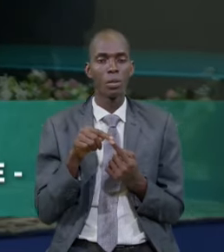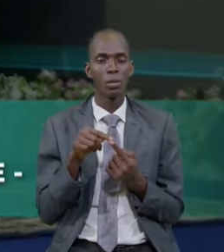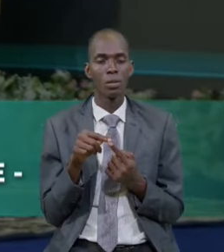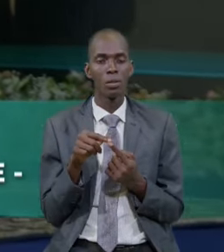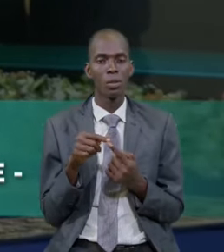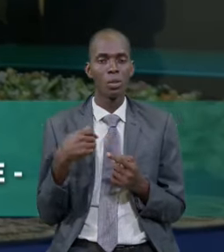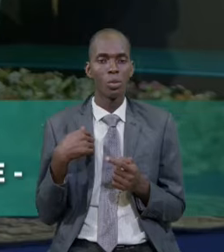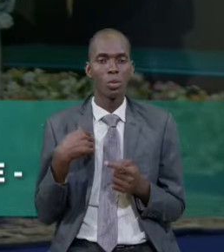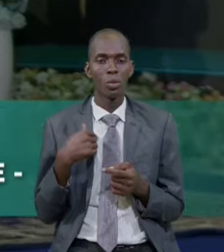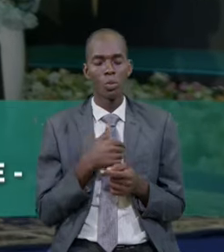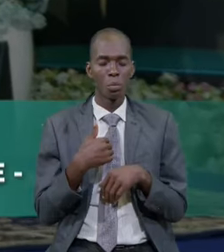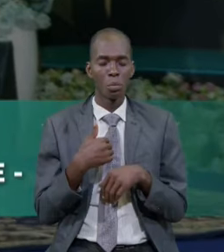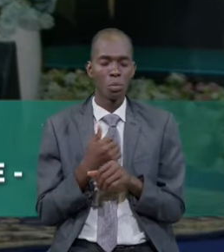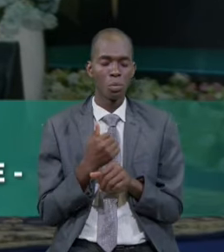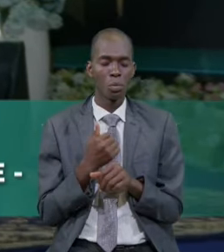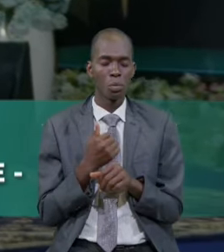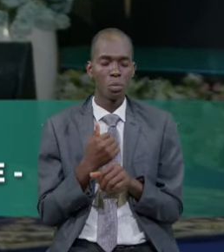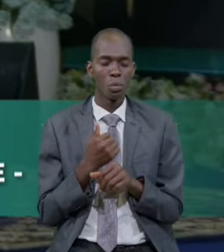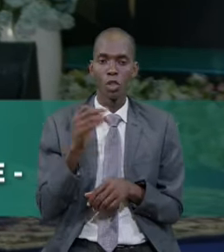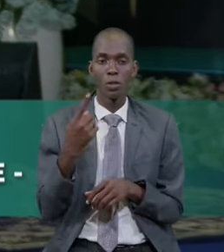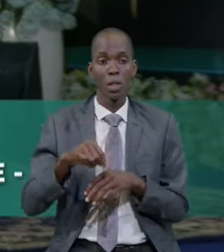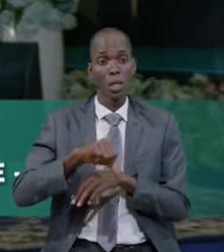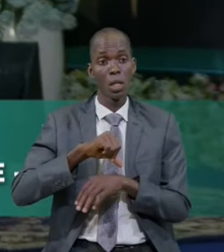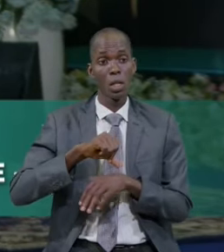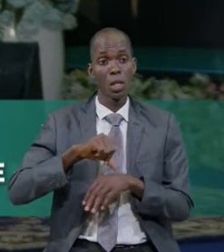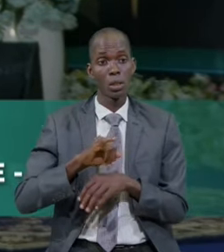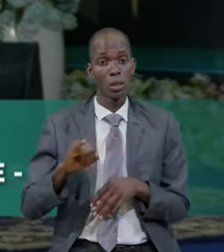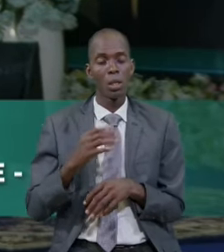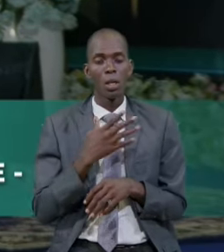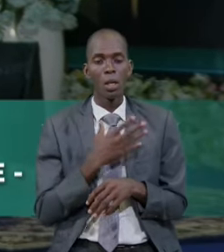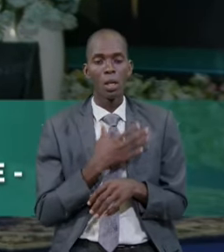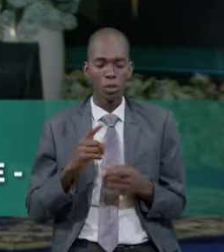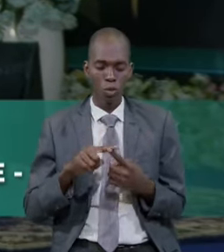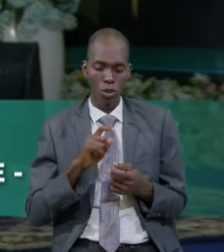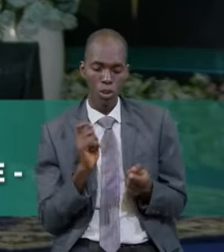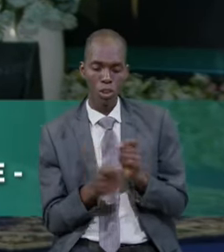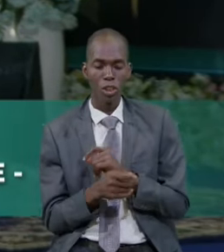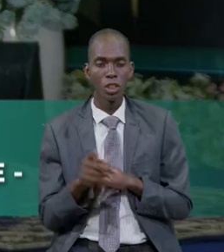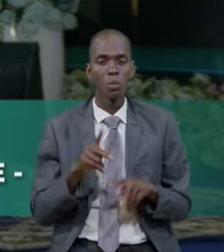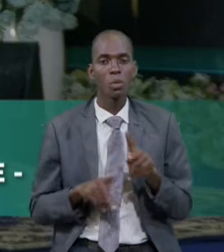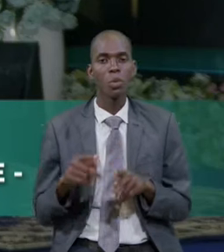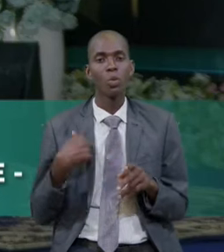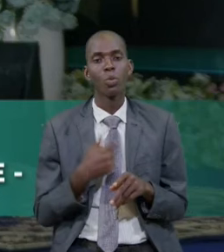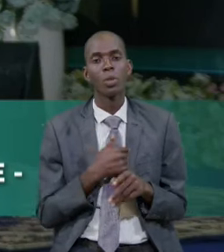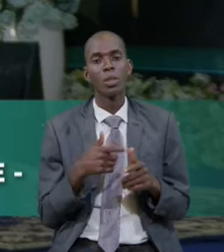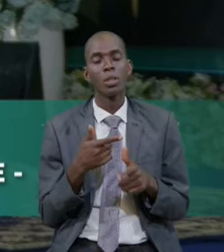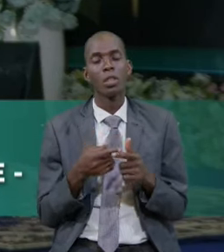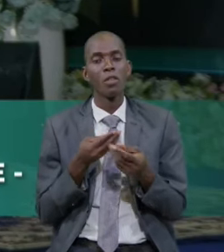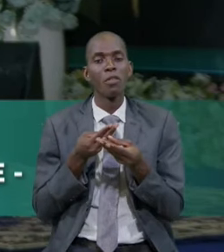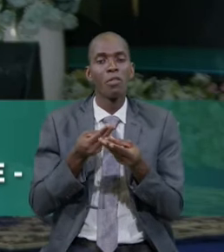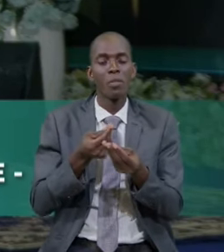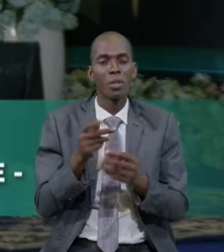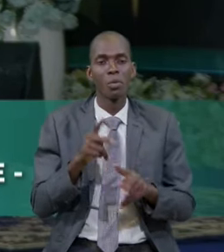Quand nous utilisons l'onction, c'est pour transformer, c'est pour les nourrir, les paître, avec